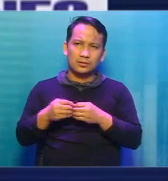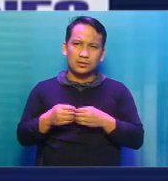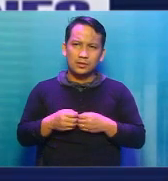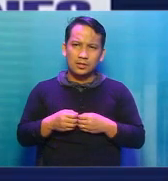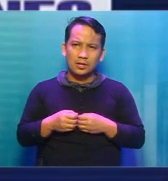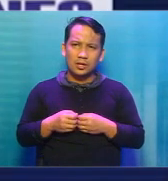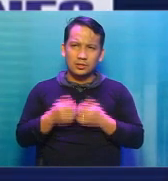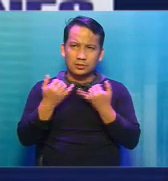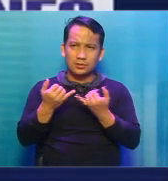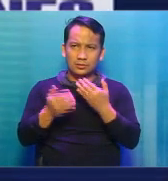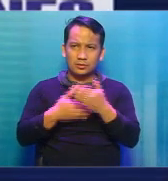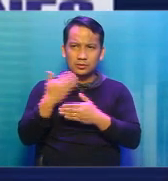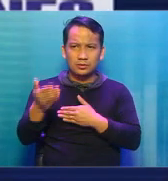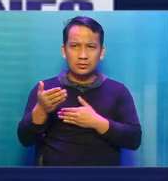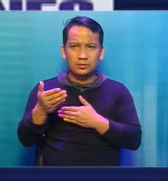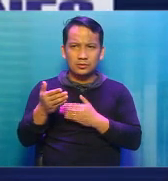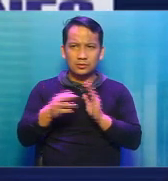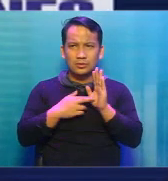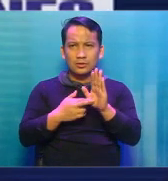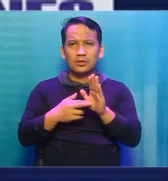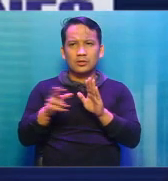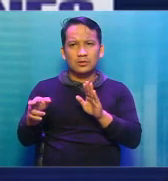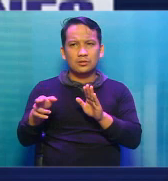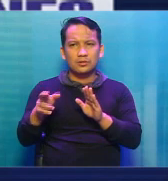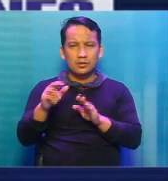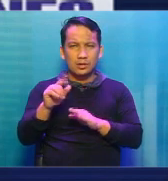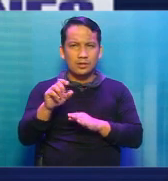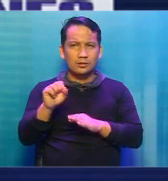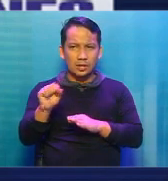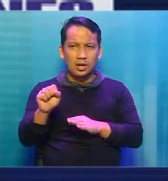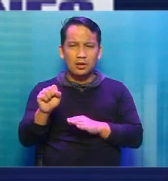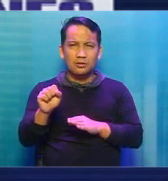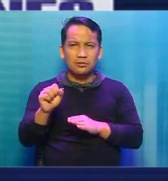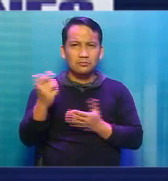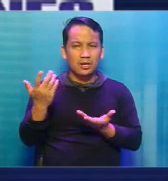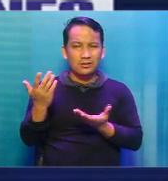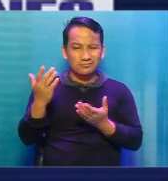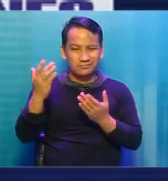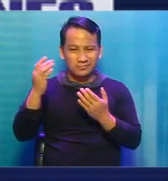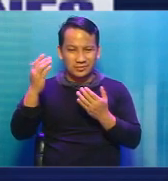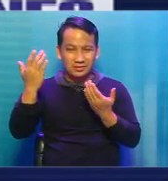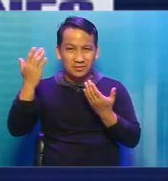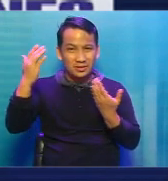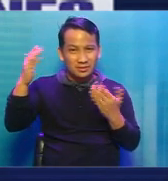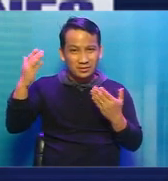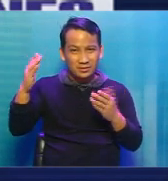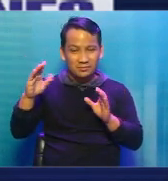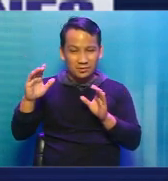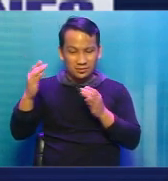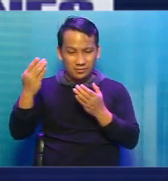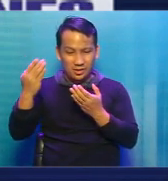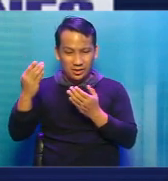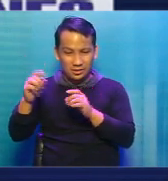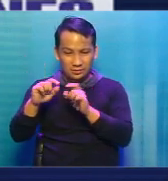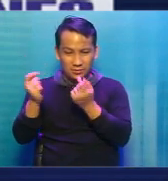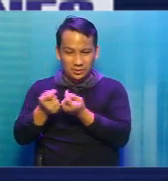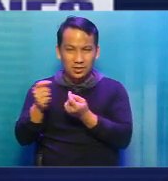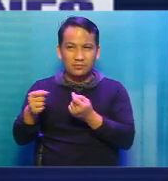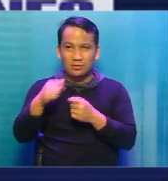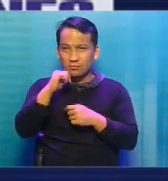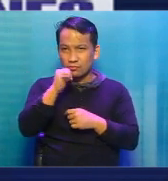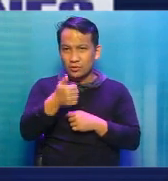kuhanin yung representation ng mga AITA. Pero after na kami yung Council on Record, actually tomorrow may hearing kami